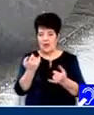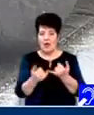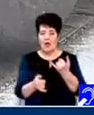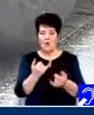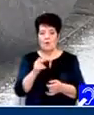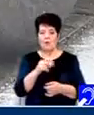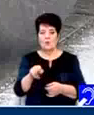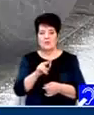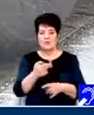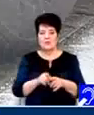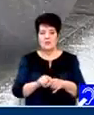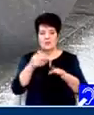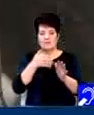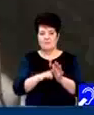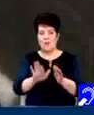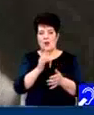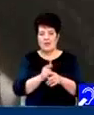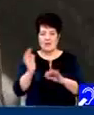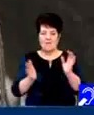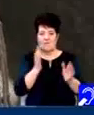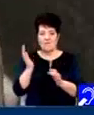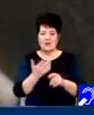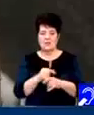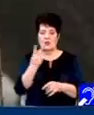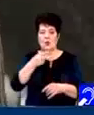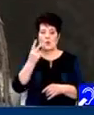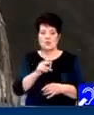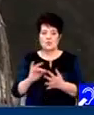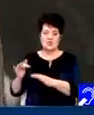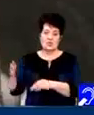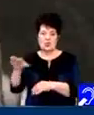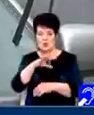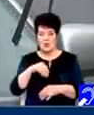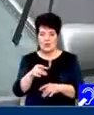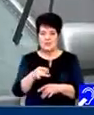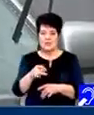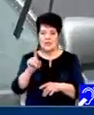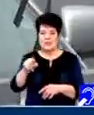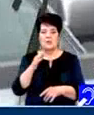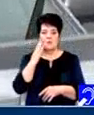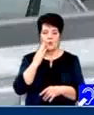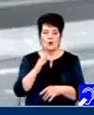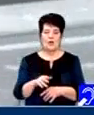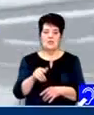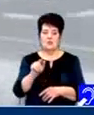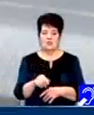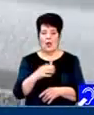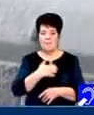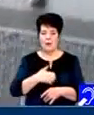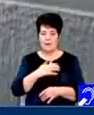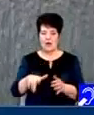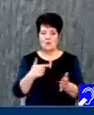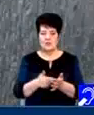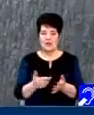de Lapoviță, ninsori, polei și vânt pentru 20 de județe din București până mâine la ora 15. În capitala României, primarul